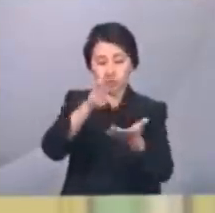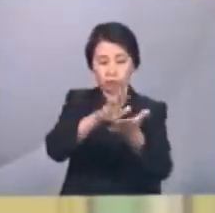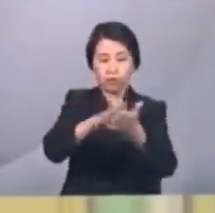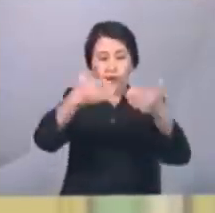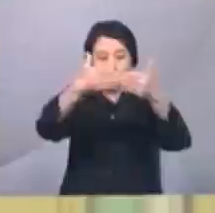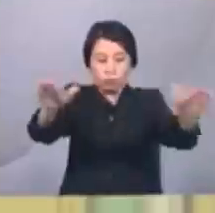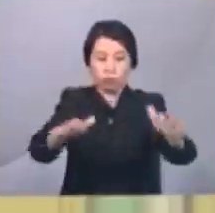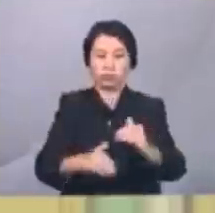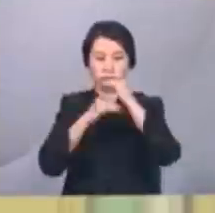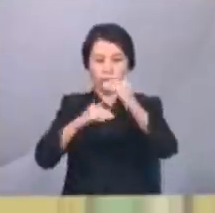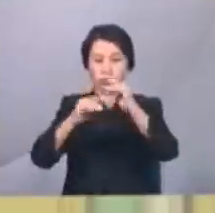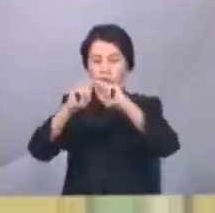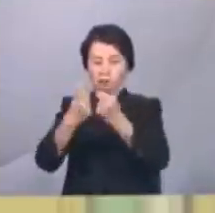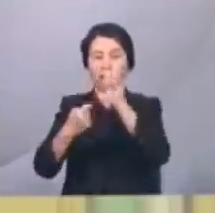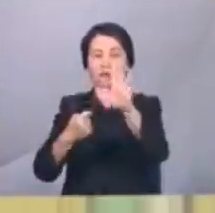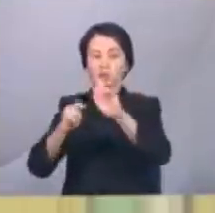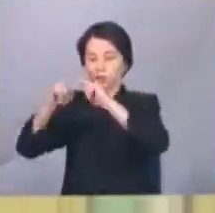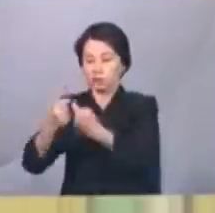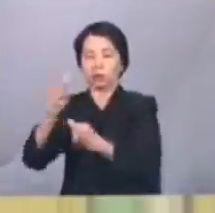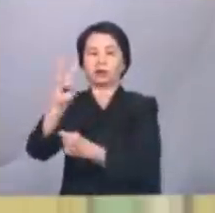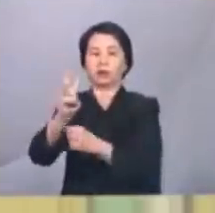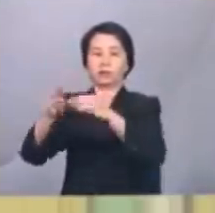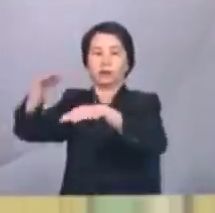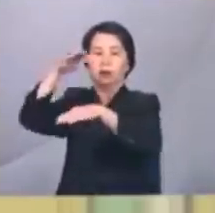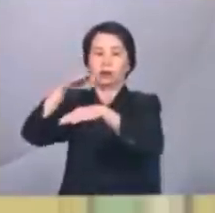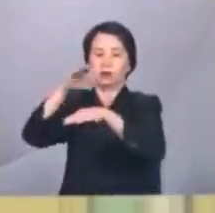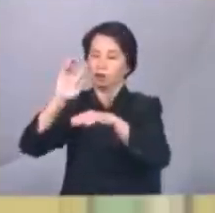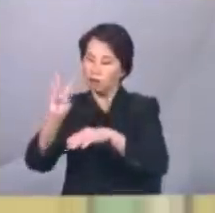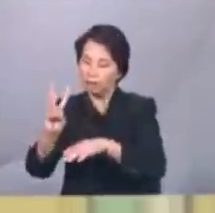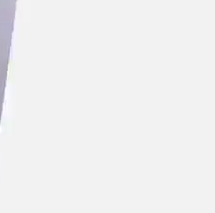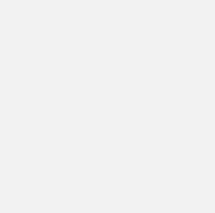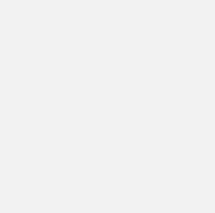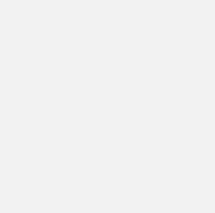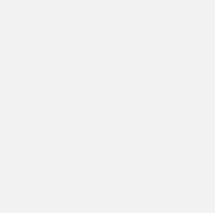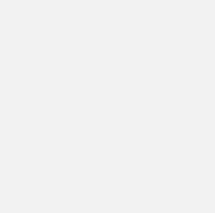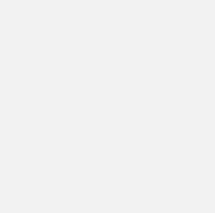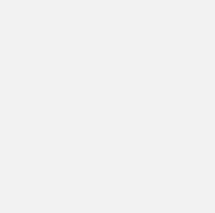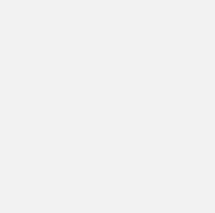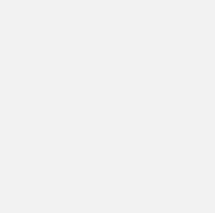terhad kepada tingkatan 5 dan tingkatan 6 sahaja. Okey.